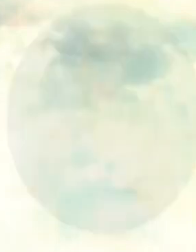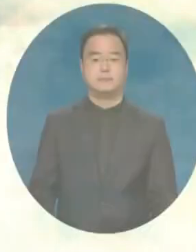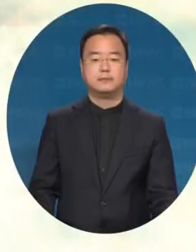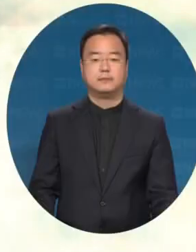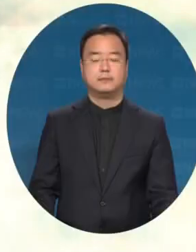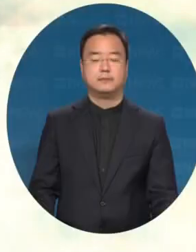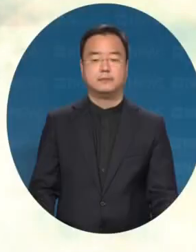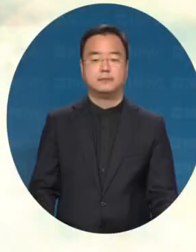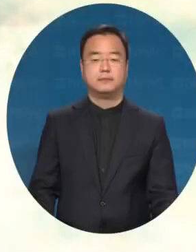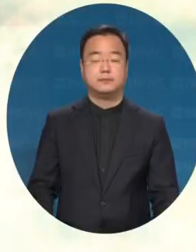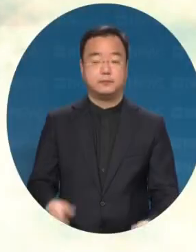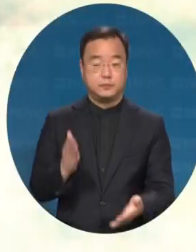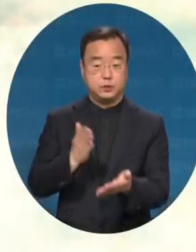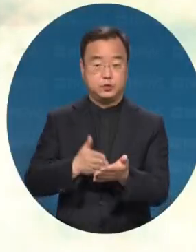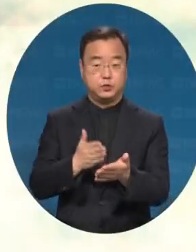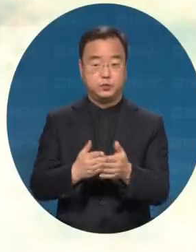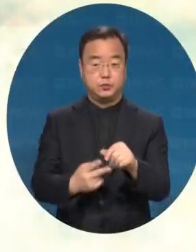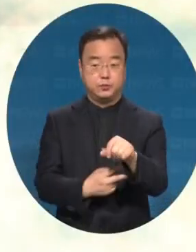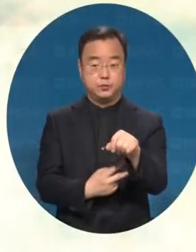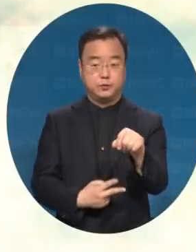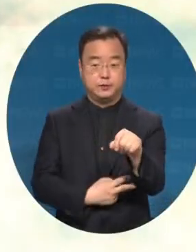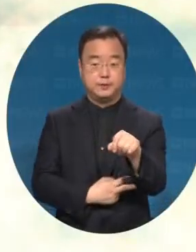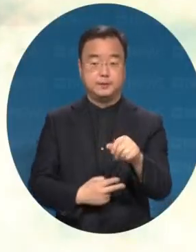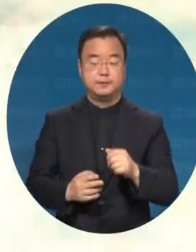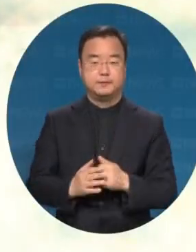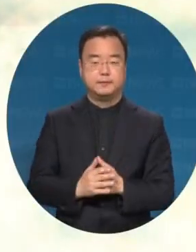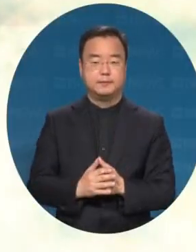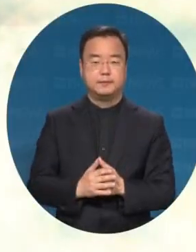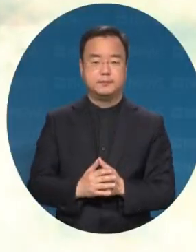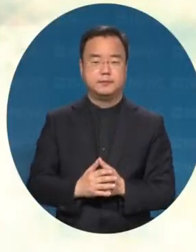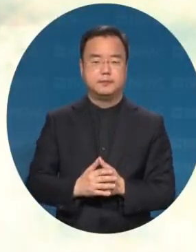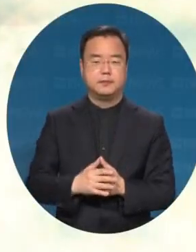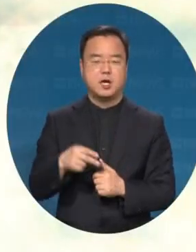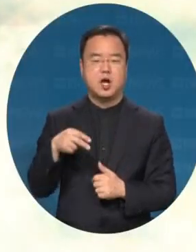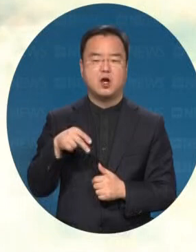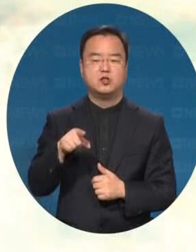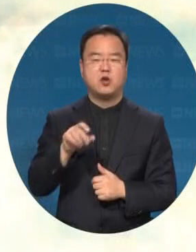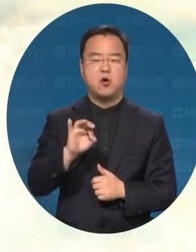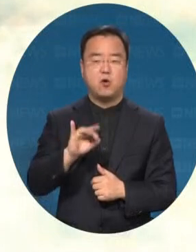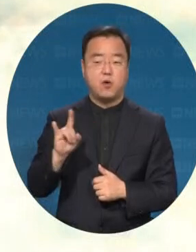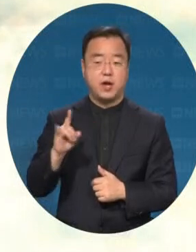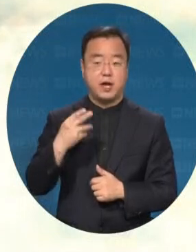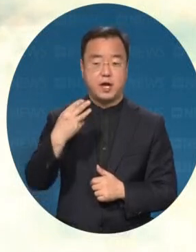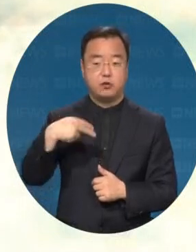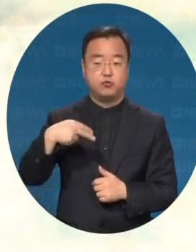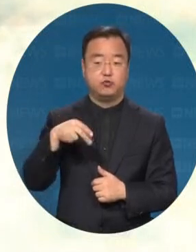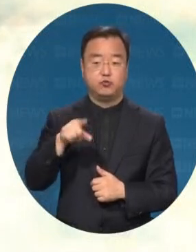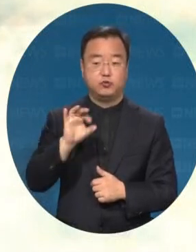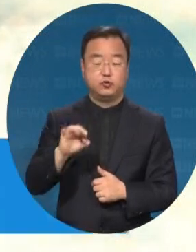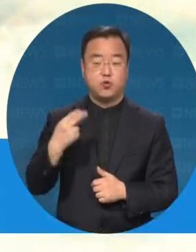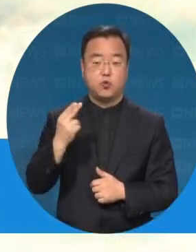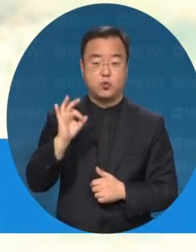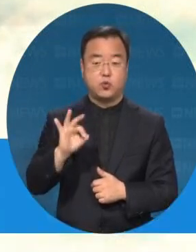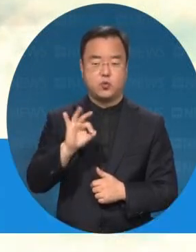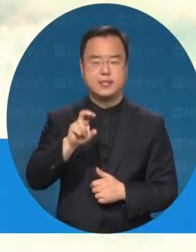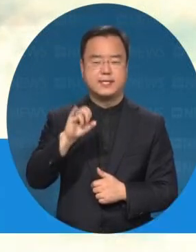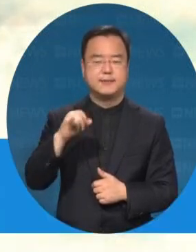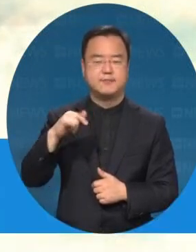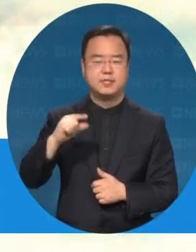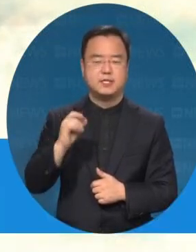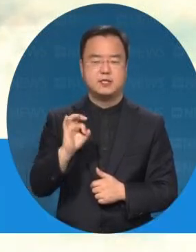세상을 연결하는 뉴스 뉴스브리츠입니다 서해 류성룡은 임진왜란 당시 이순신 장군의